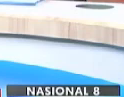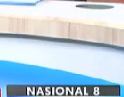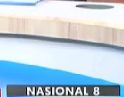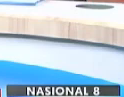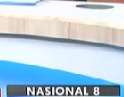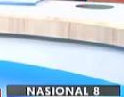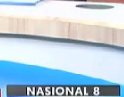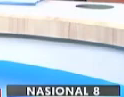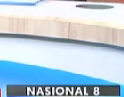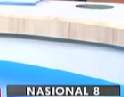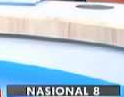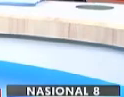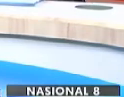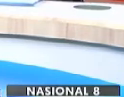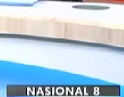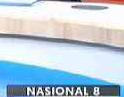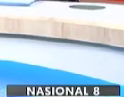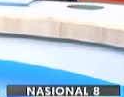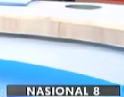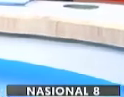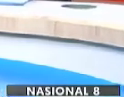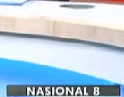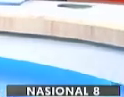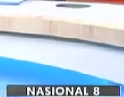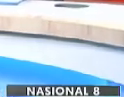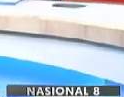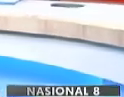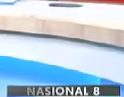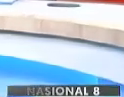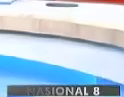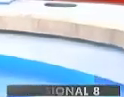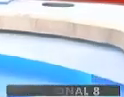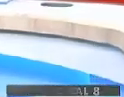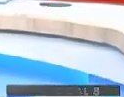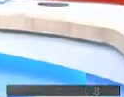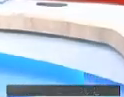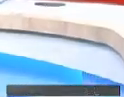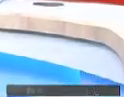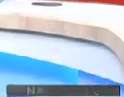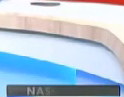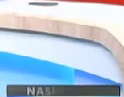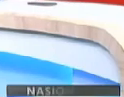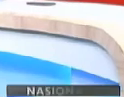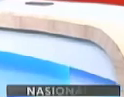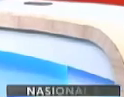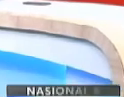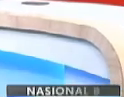510 selepas ini. Dengan itu, Assalamualaikum. Dan salam sehati sejiwa.